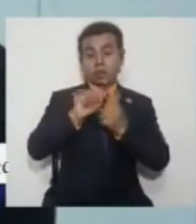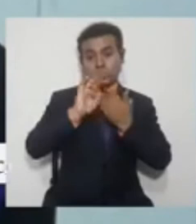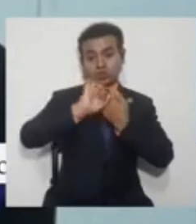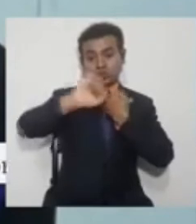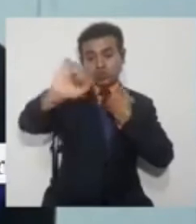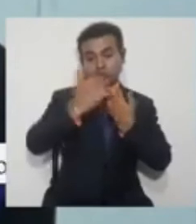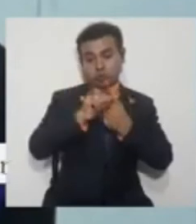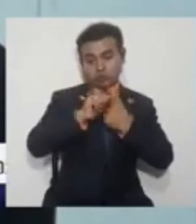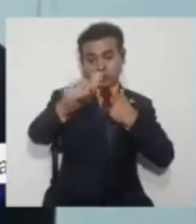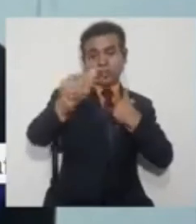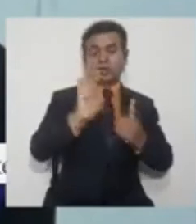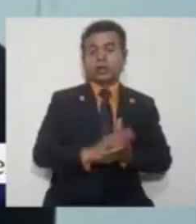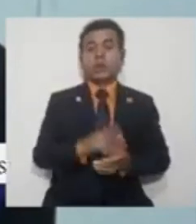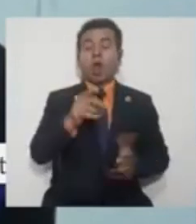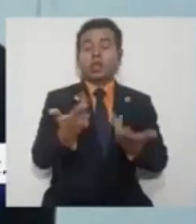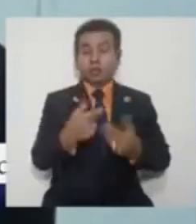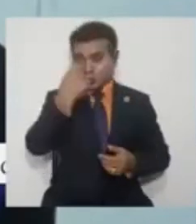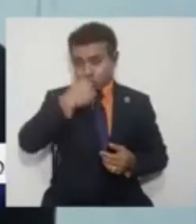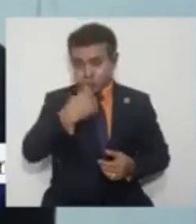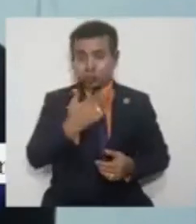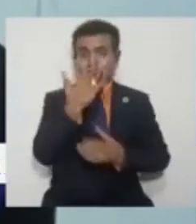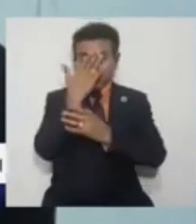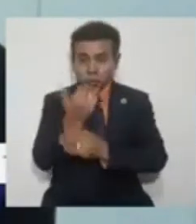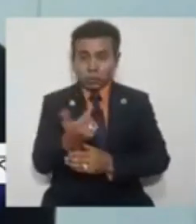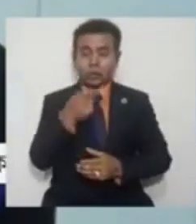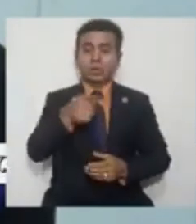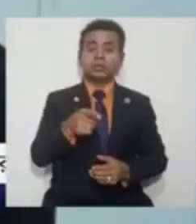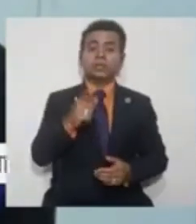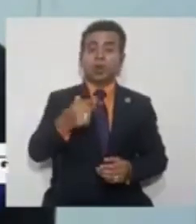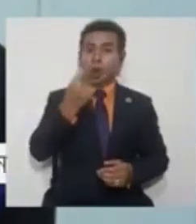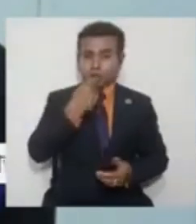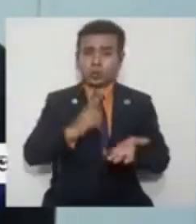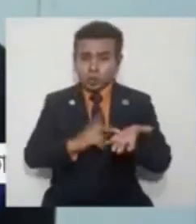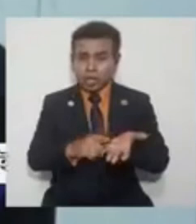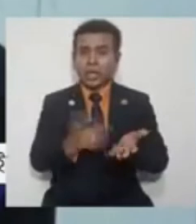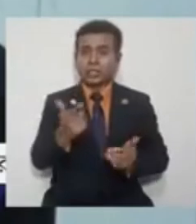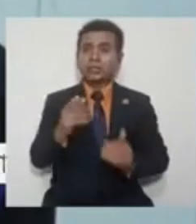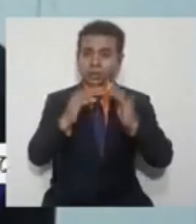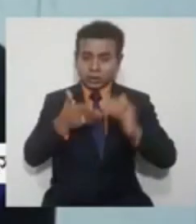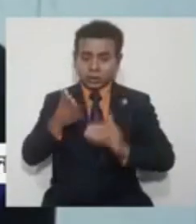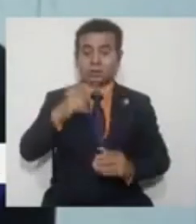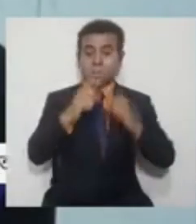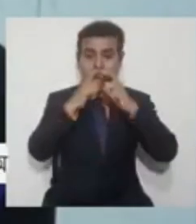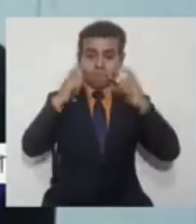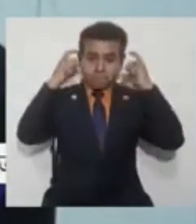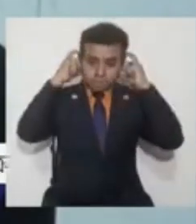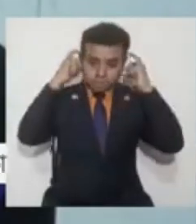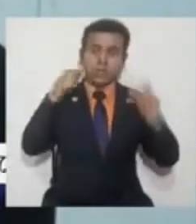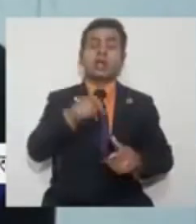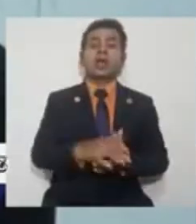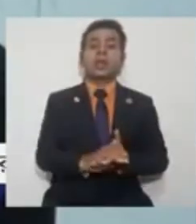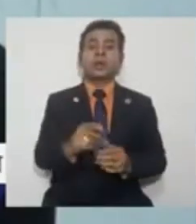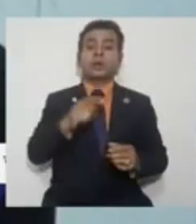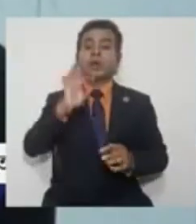কাপড়ের মাস্ক ব্যবহার করা যায়, যারা কোয়ারেন্টাইনে আছেন তারা কঠোরভাবে কোয়ারেন্টাইনের শর্তগুলো মেনে চলুন,